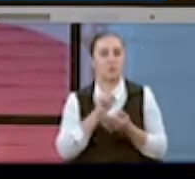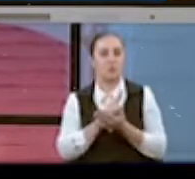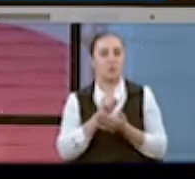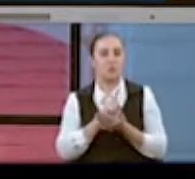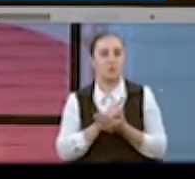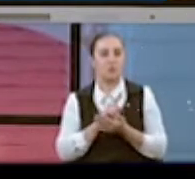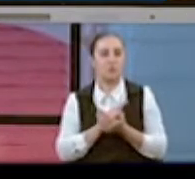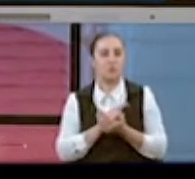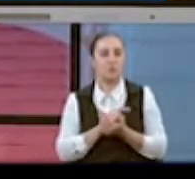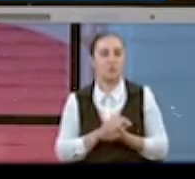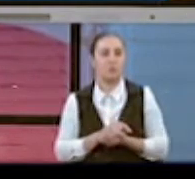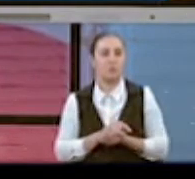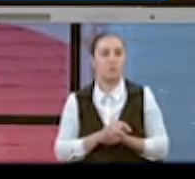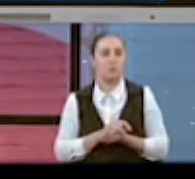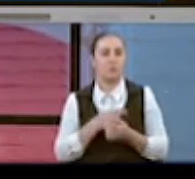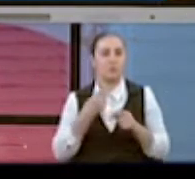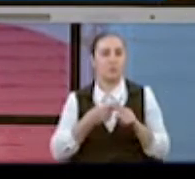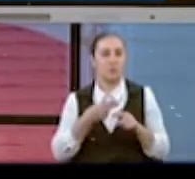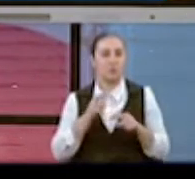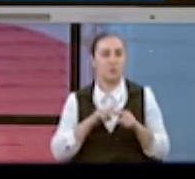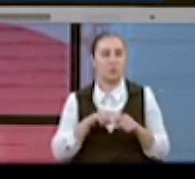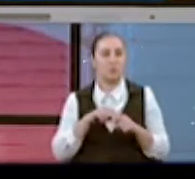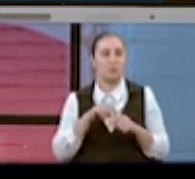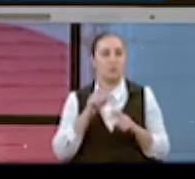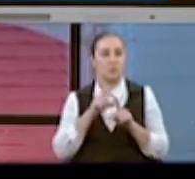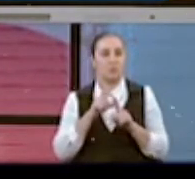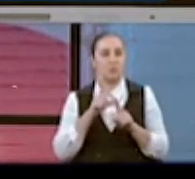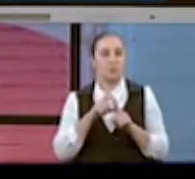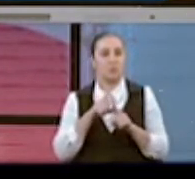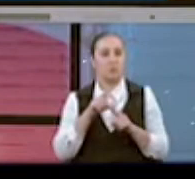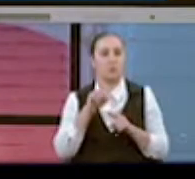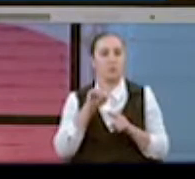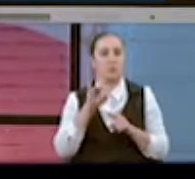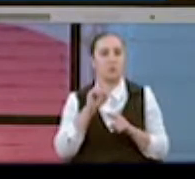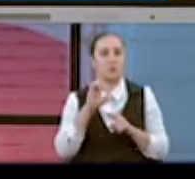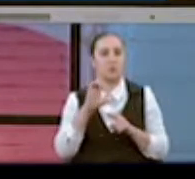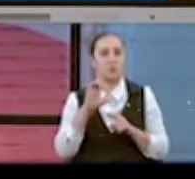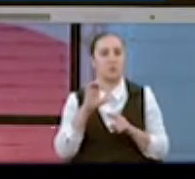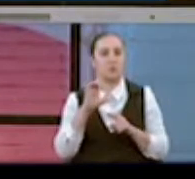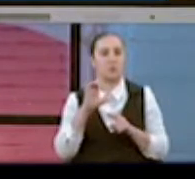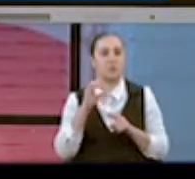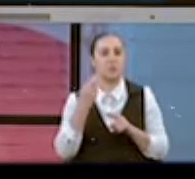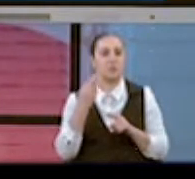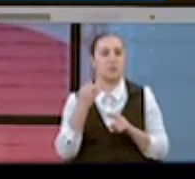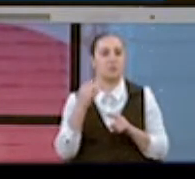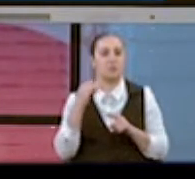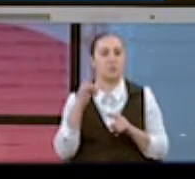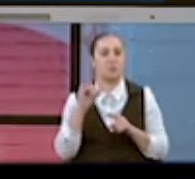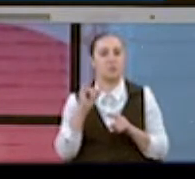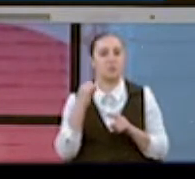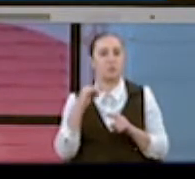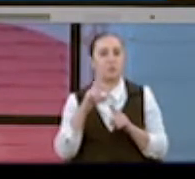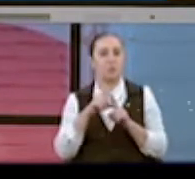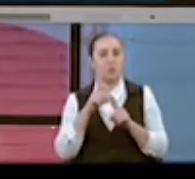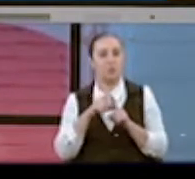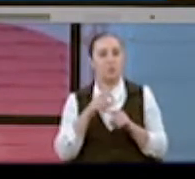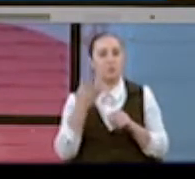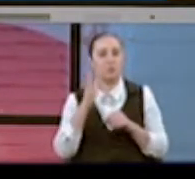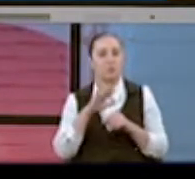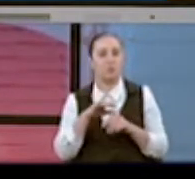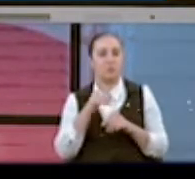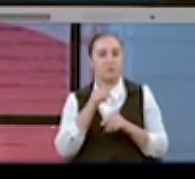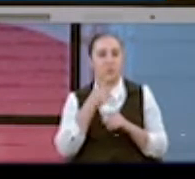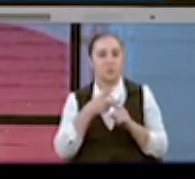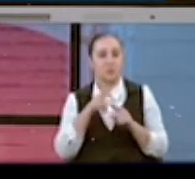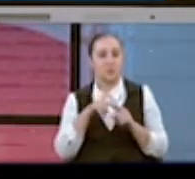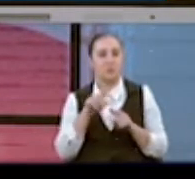задание. Это слово зашифровано в вашей таблице. Давайте попробуем